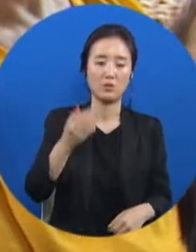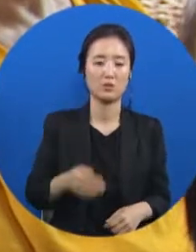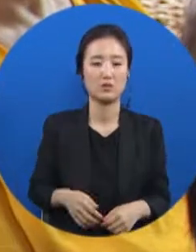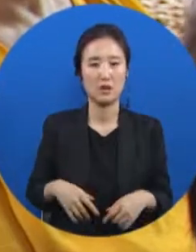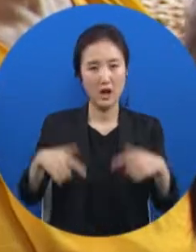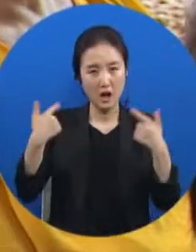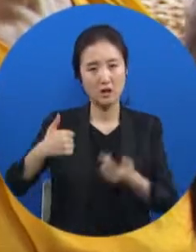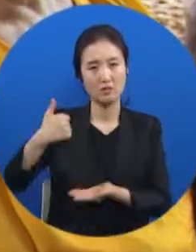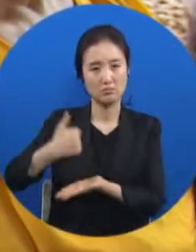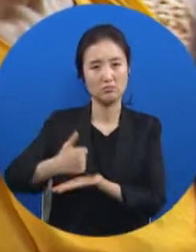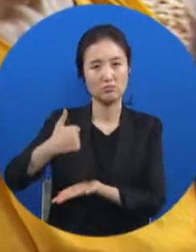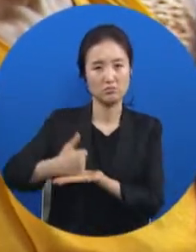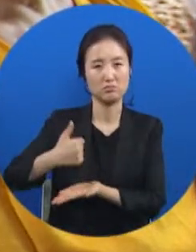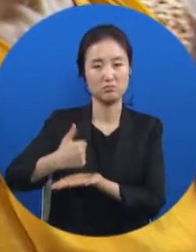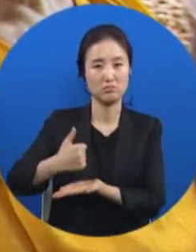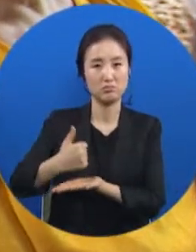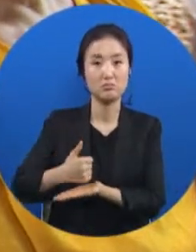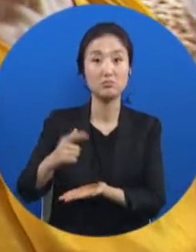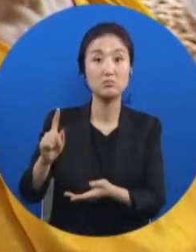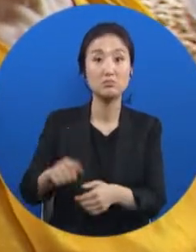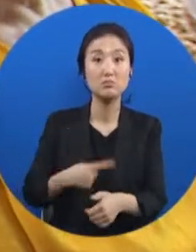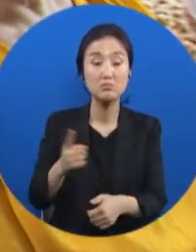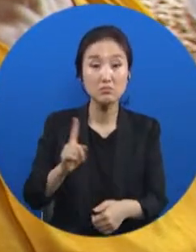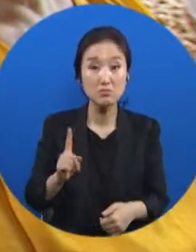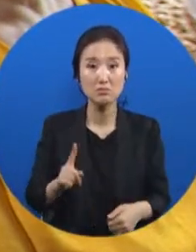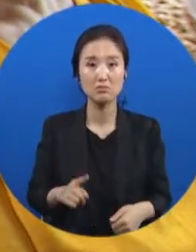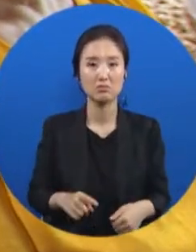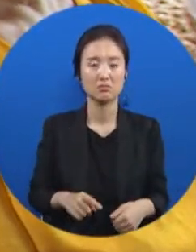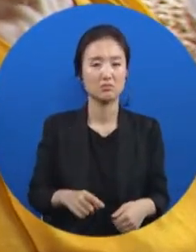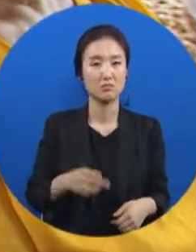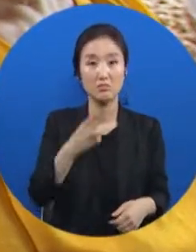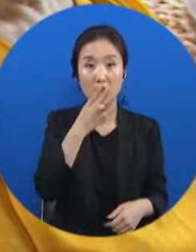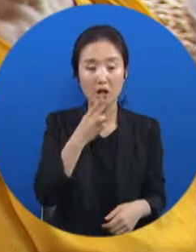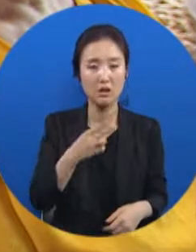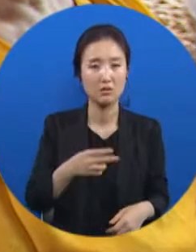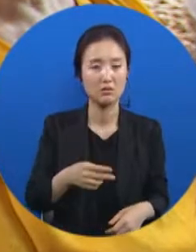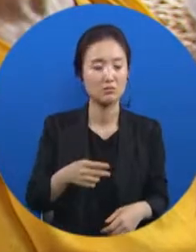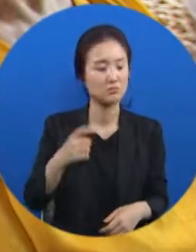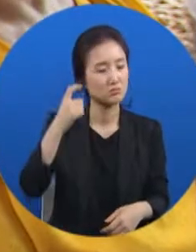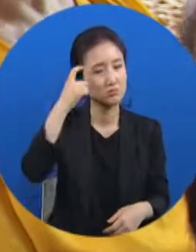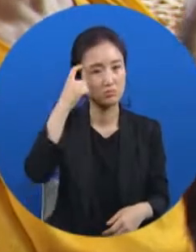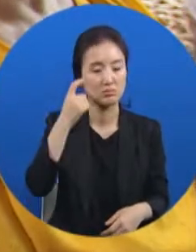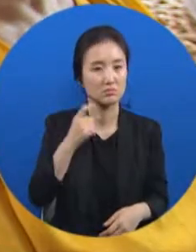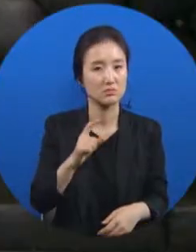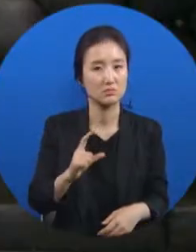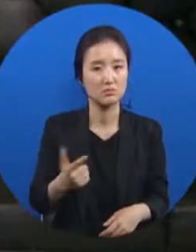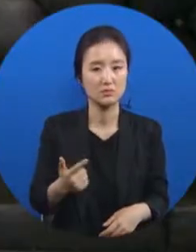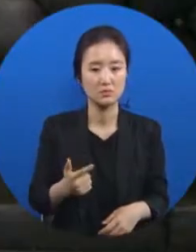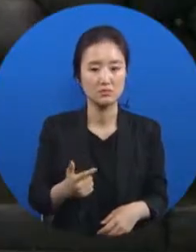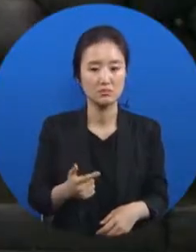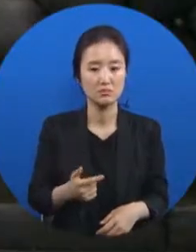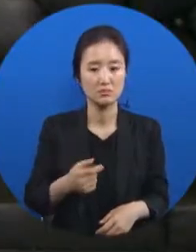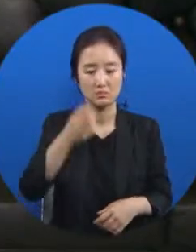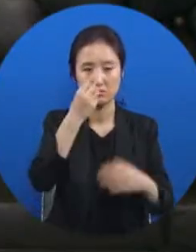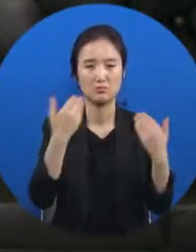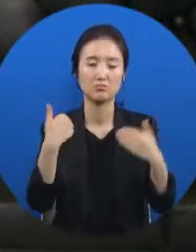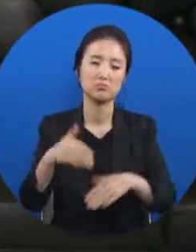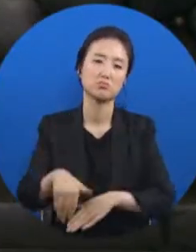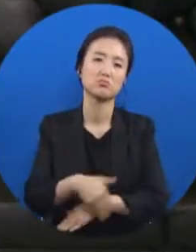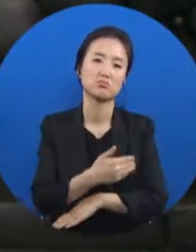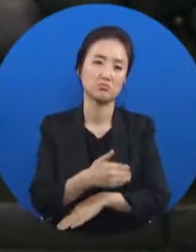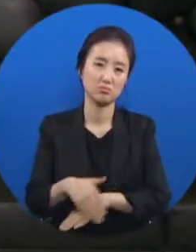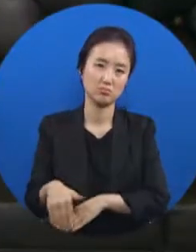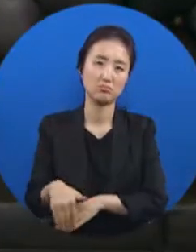칭찬을 받으니까 뭐이 담배나 이런 건 아예 이제 생각도 안 하게 되고 그래서 고등학교 시절 이렇게 가더라고요.